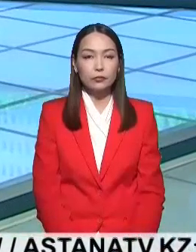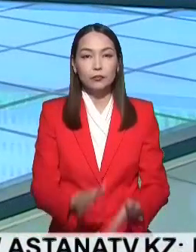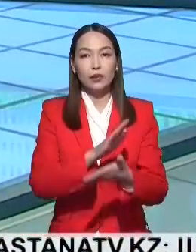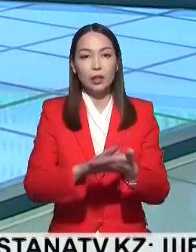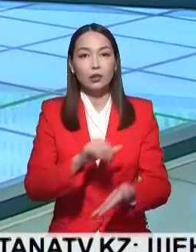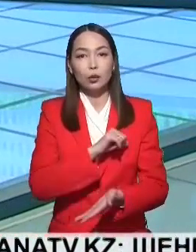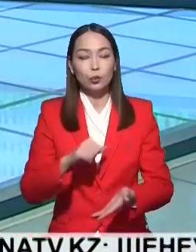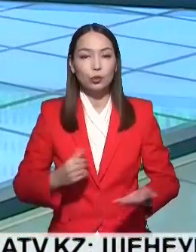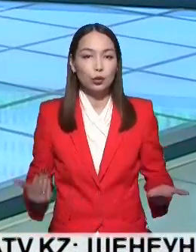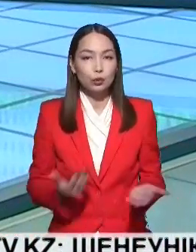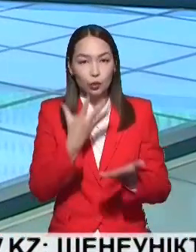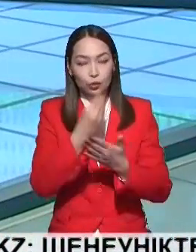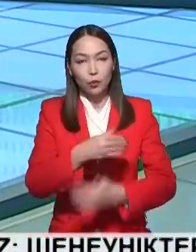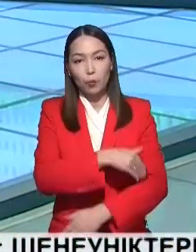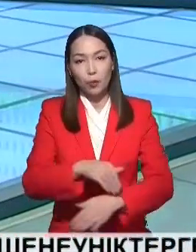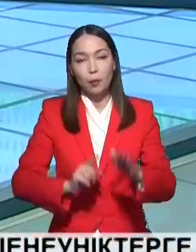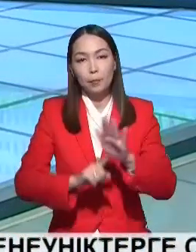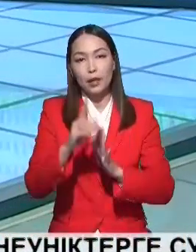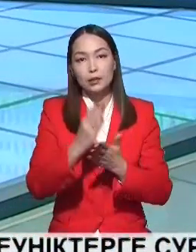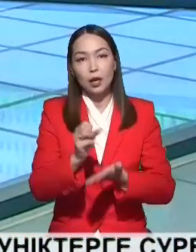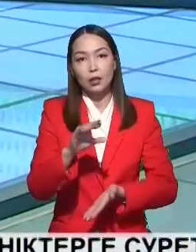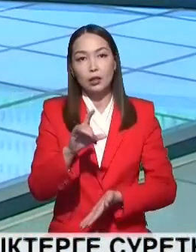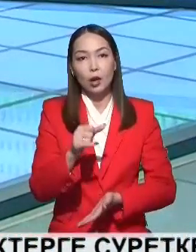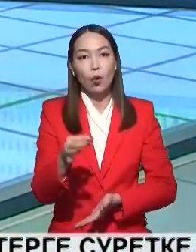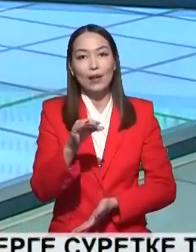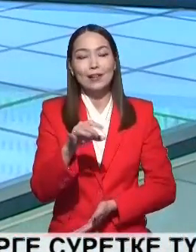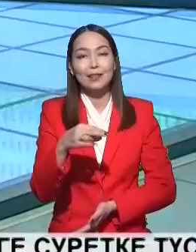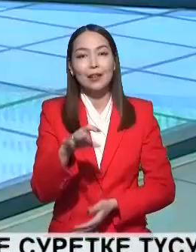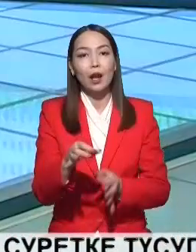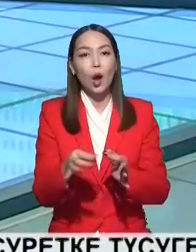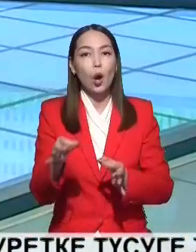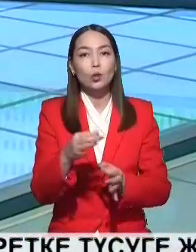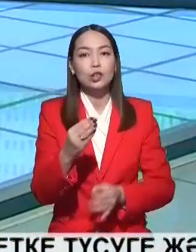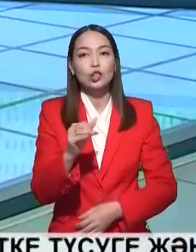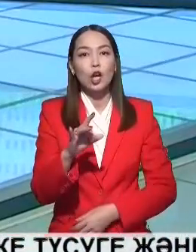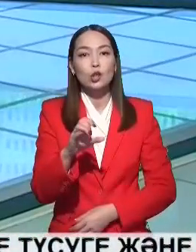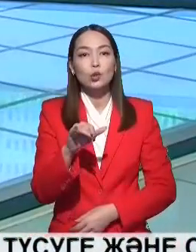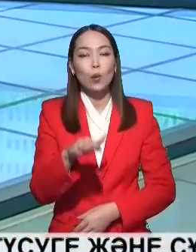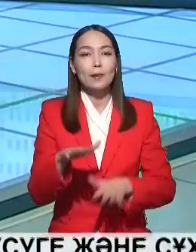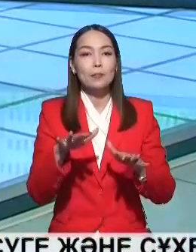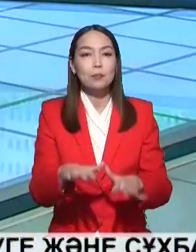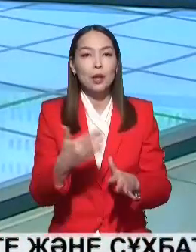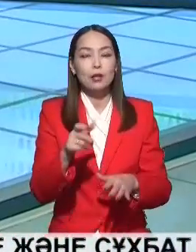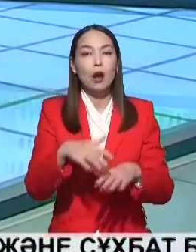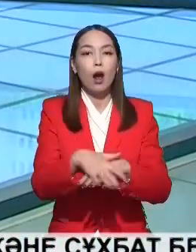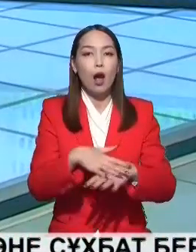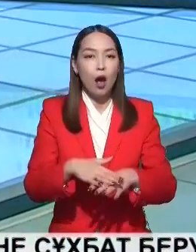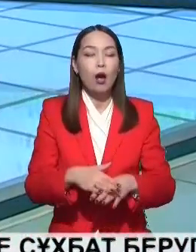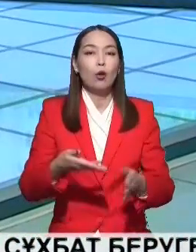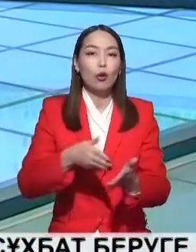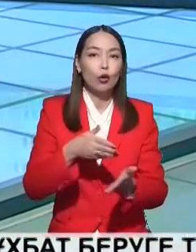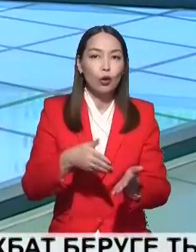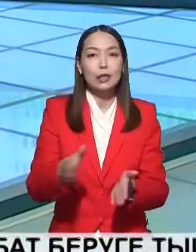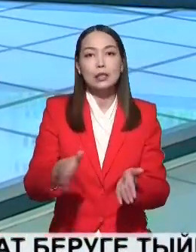Тазалық өзің тұратын көшеден басталады. Атырау облысындағы Индер ауданына қарасты Жарсуат елді мекенінің халқы қолдарына күрек пен сыпырға алып